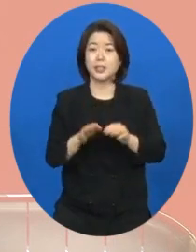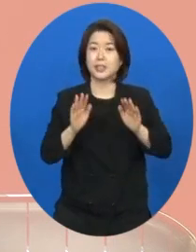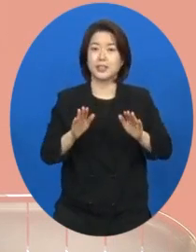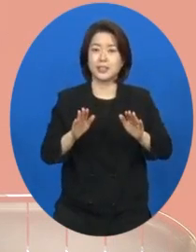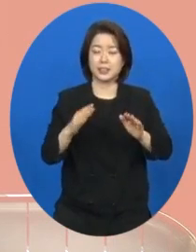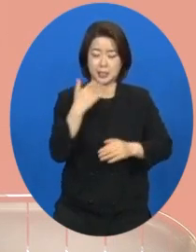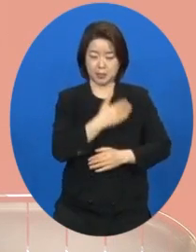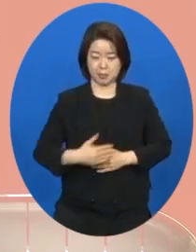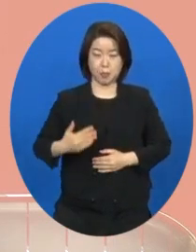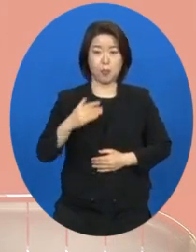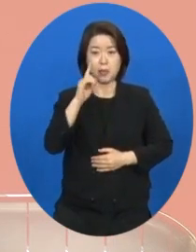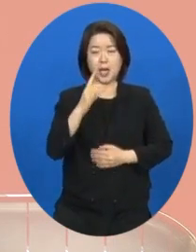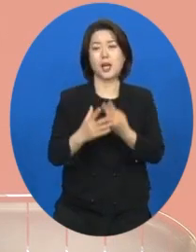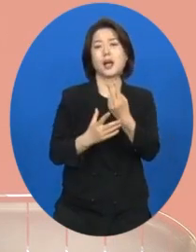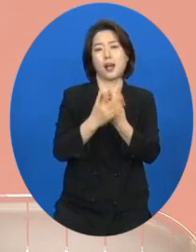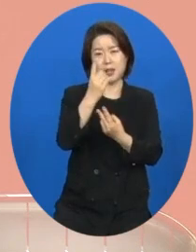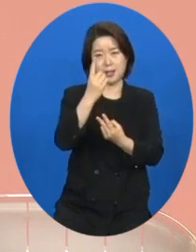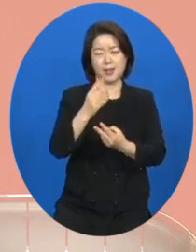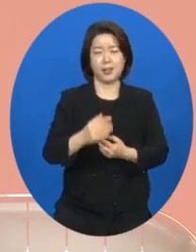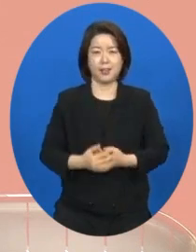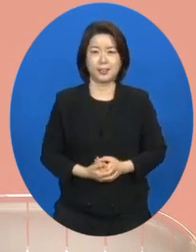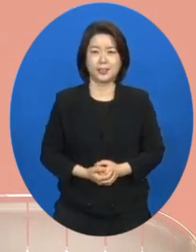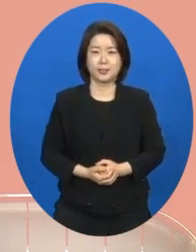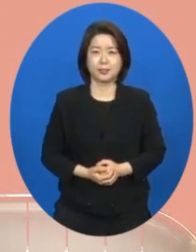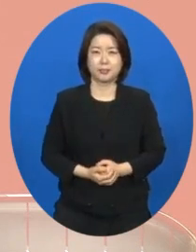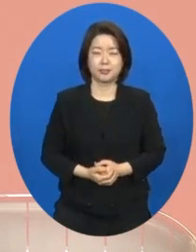한 몸이다 라는 거예요.